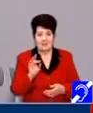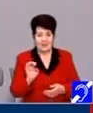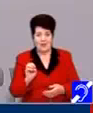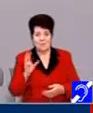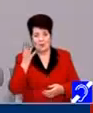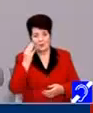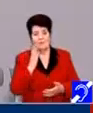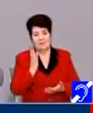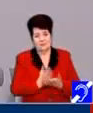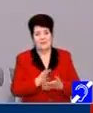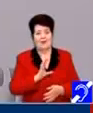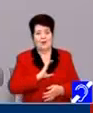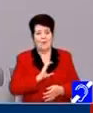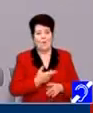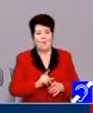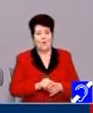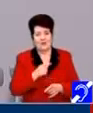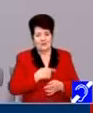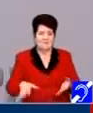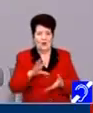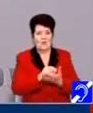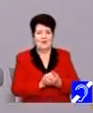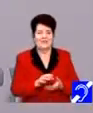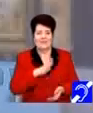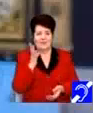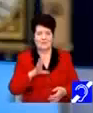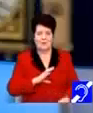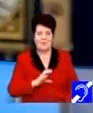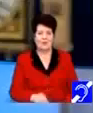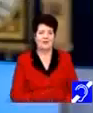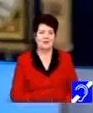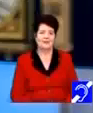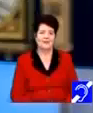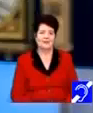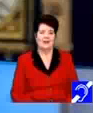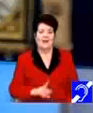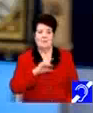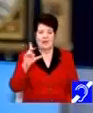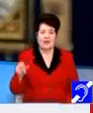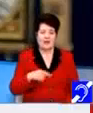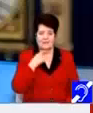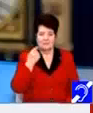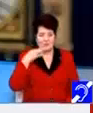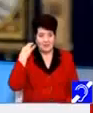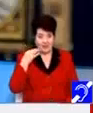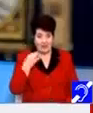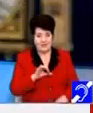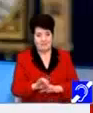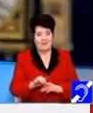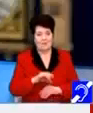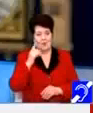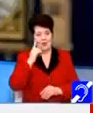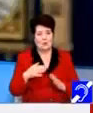doar campioni. Așa că haideți împreună să fim campioni! Sunt plecați de ani de zile peste hotare, dar cu